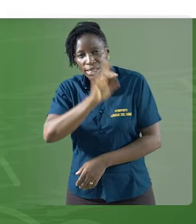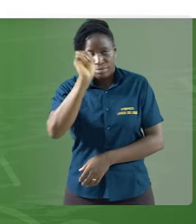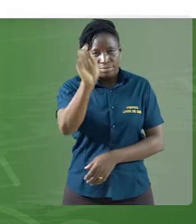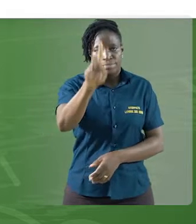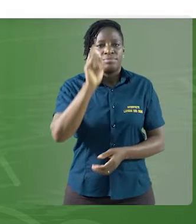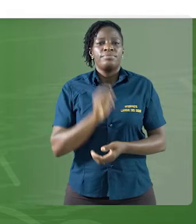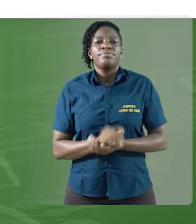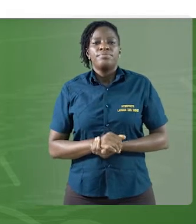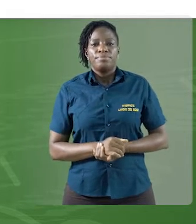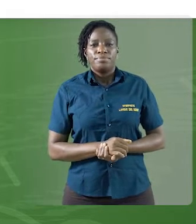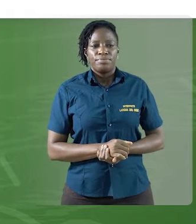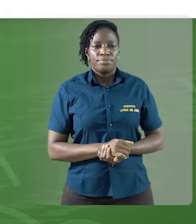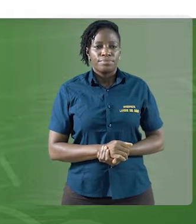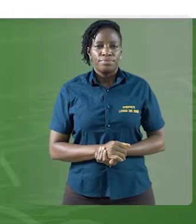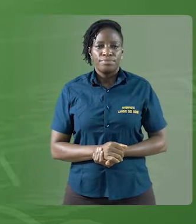souillés?